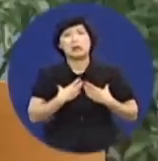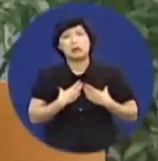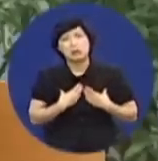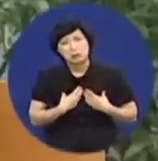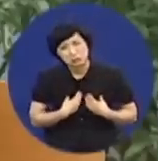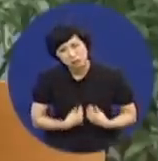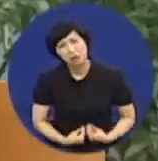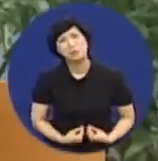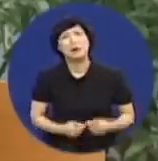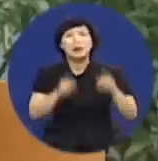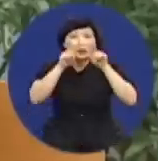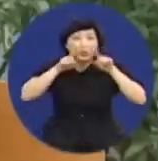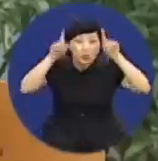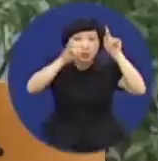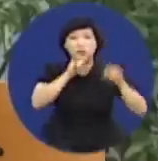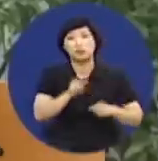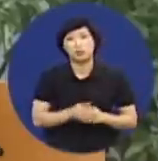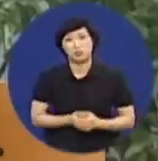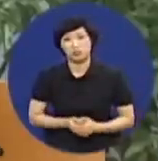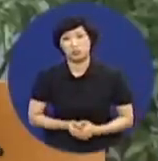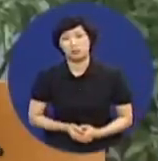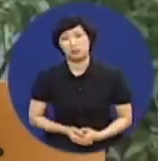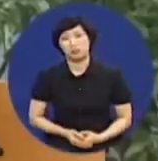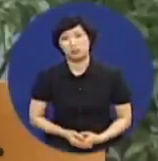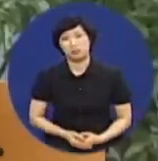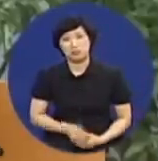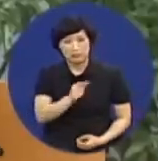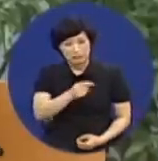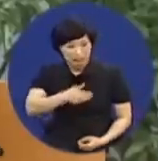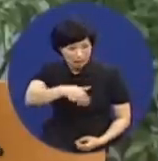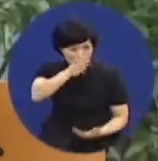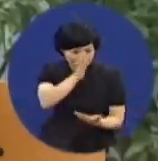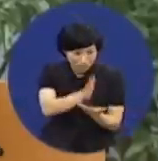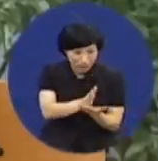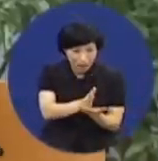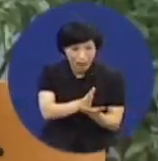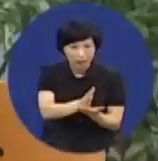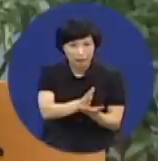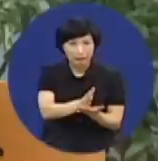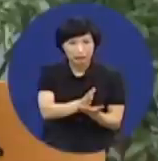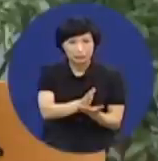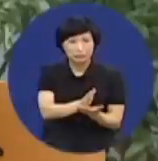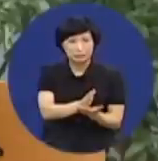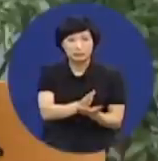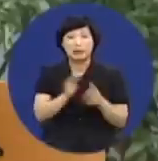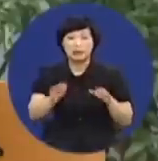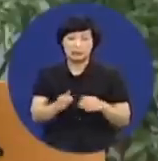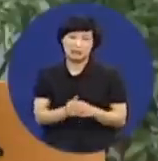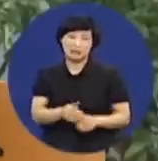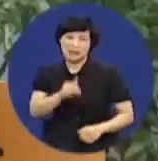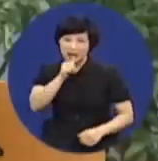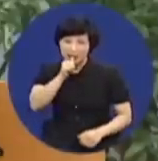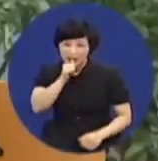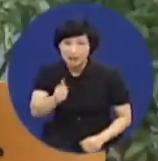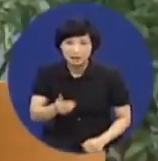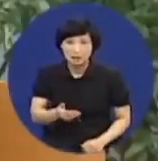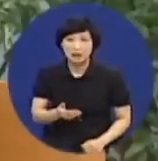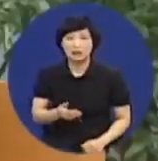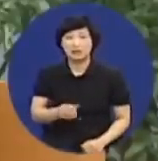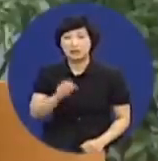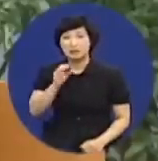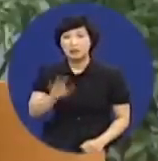る絶望的な地獄に行くのです。それであなたはそこに行ってはなりません。だから絶対